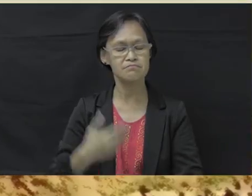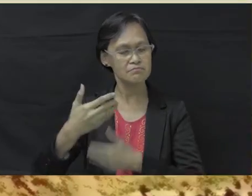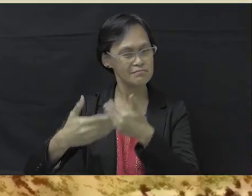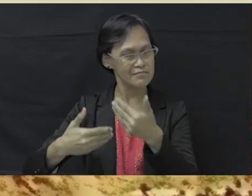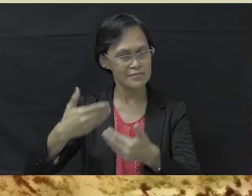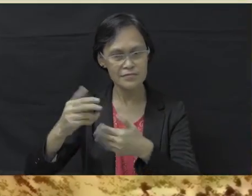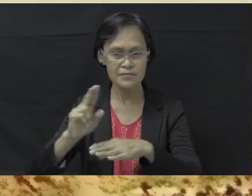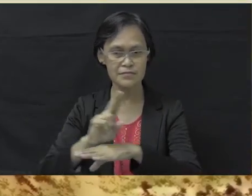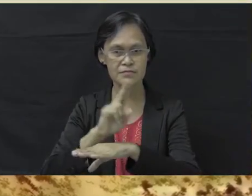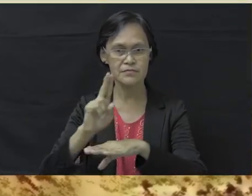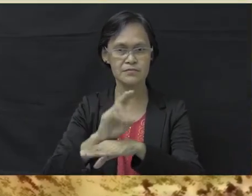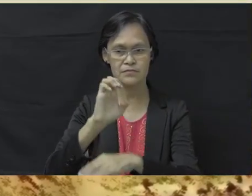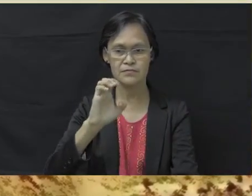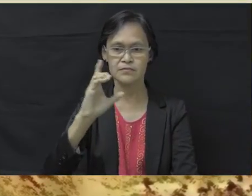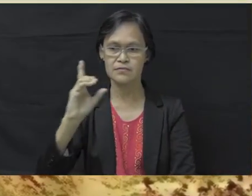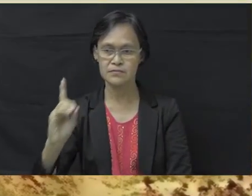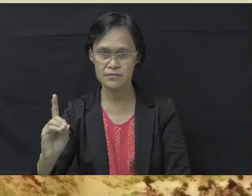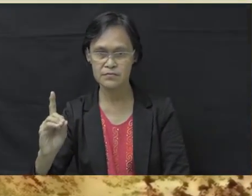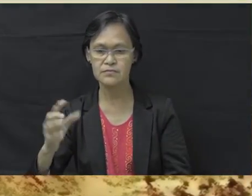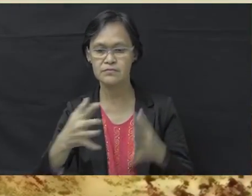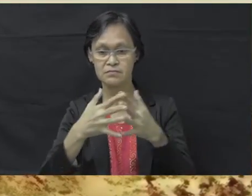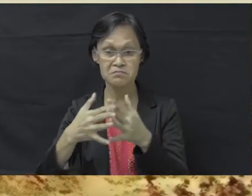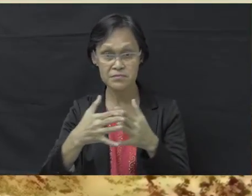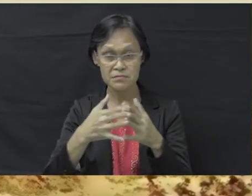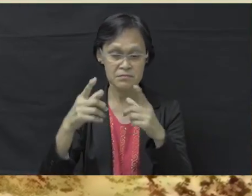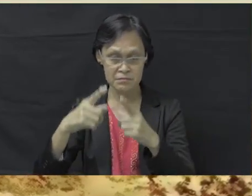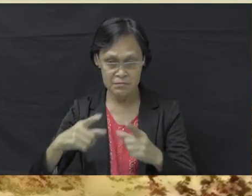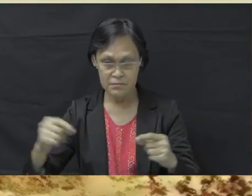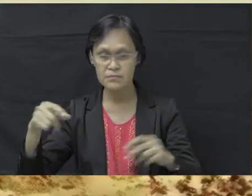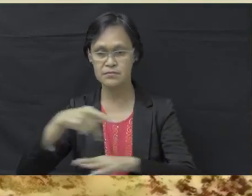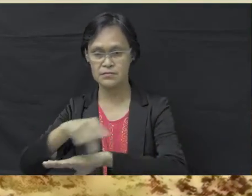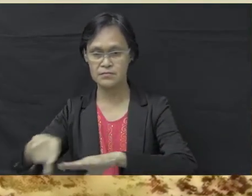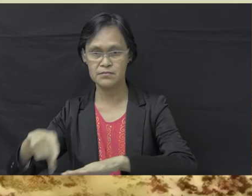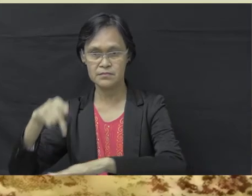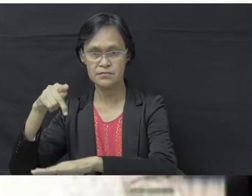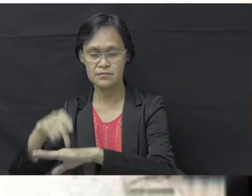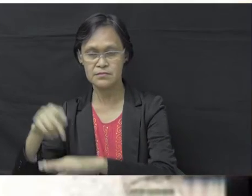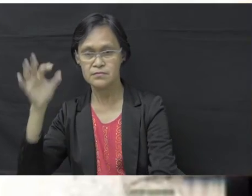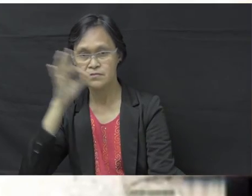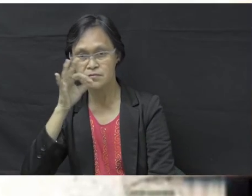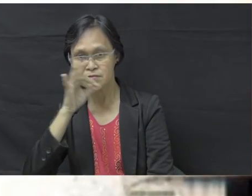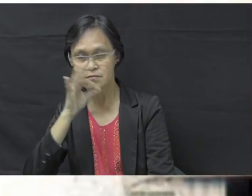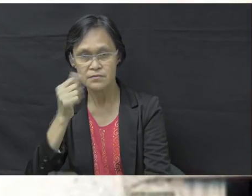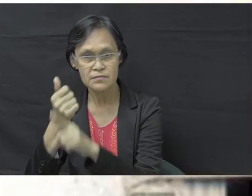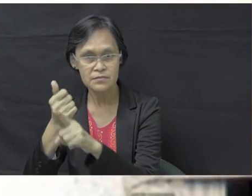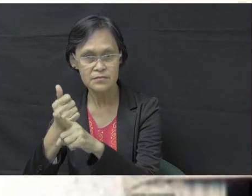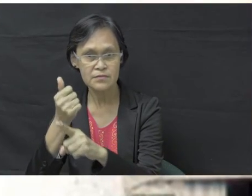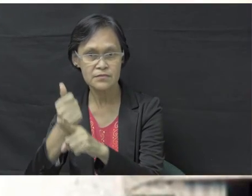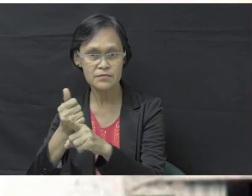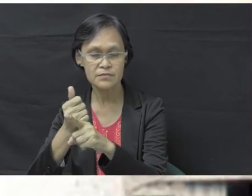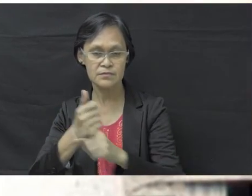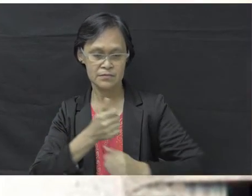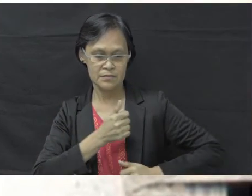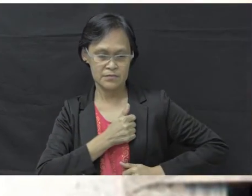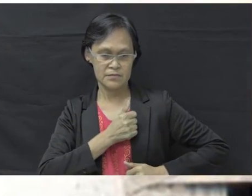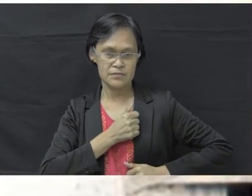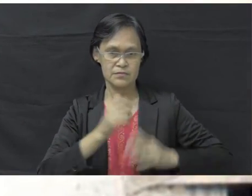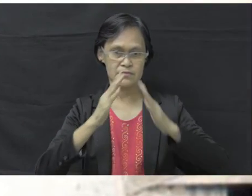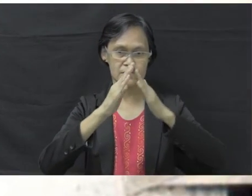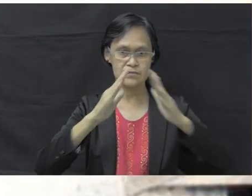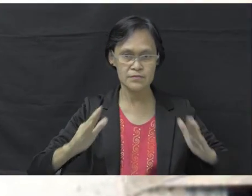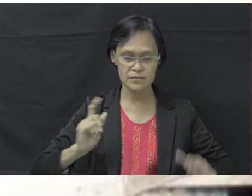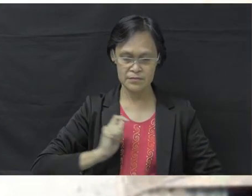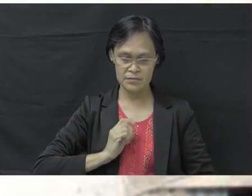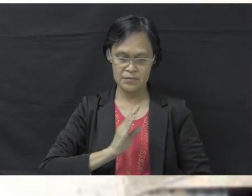1898. Sa kalaunan ay ginamit ang El Deposito ng mga Amerikano, Hapon at Pilipino mismo bilang kampong